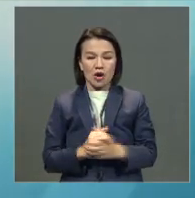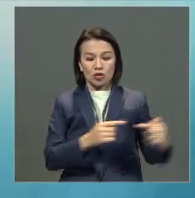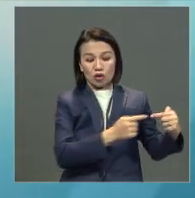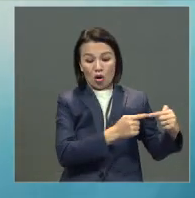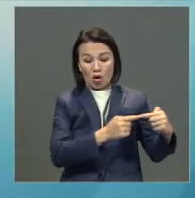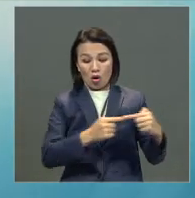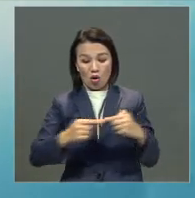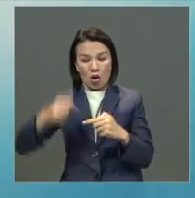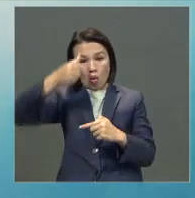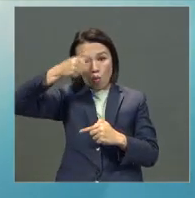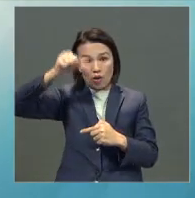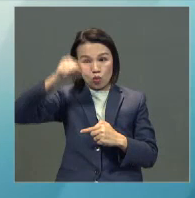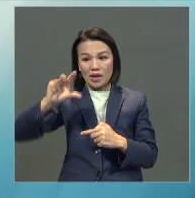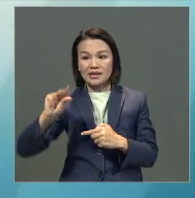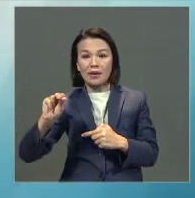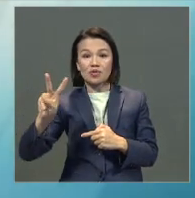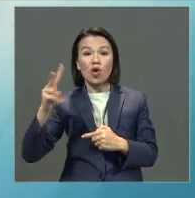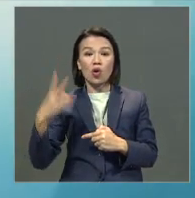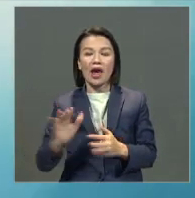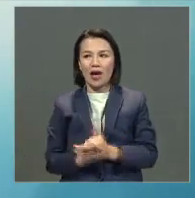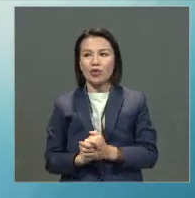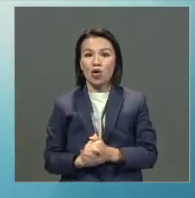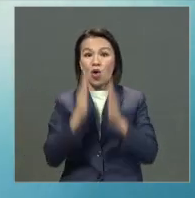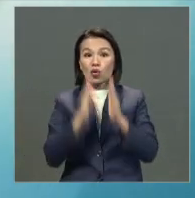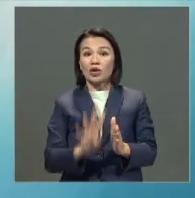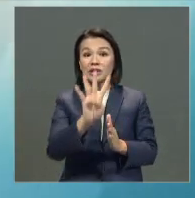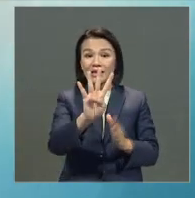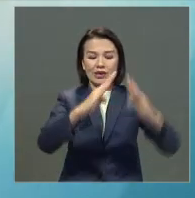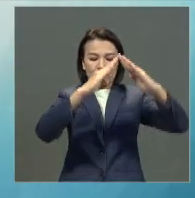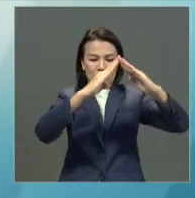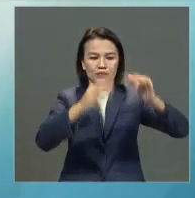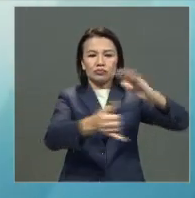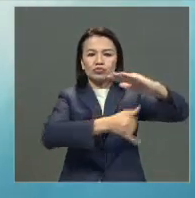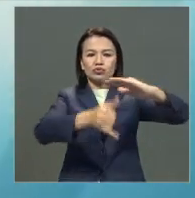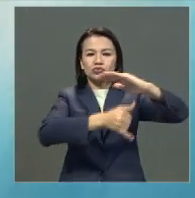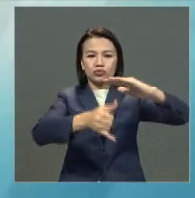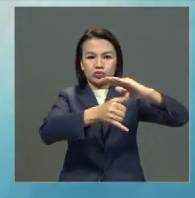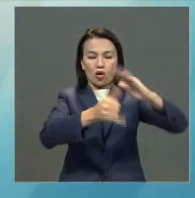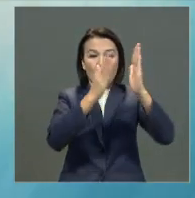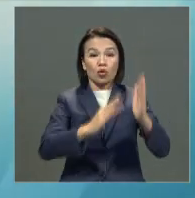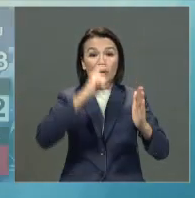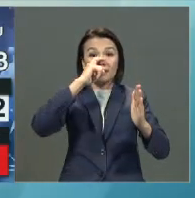รายยังคงอยู่ที่สถานที่กับการที่รัฐจัดให้ทั้งสิ้นนะครับทำให้ตัวเลขของการติดเชื้อภายในประเทศยังคงที่ศูนย์รายนะครับแล้วก็ติดต่อต่อเนื่องกันเป็นวันที่3 12นะครับถ้าไม่รวม 4รายนี้กะ 4